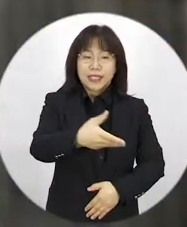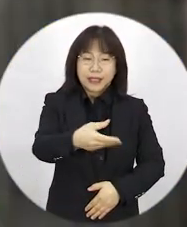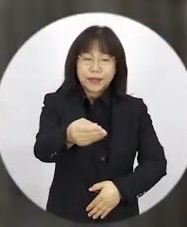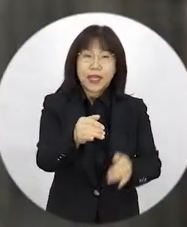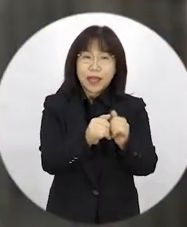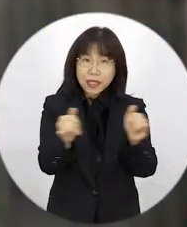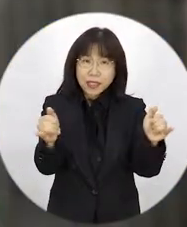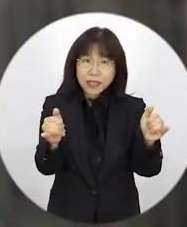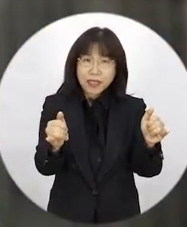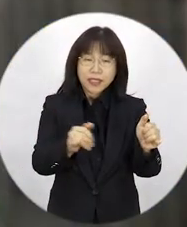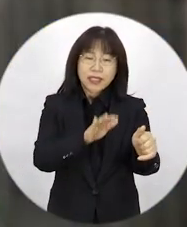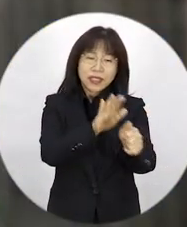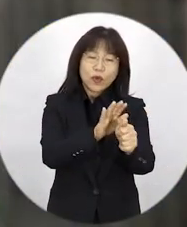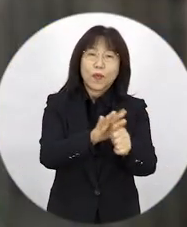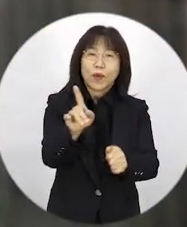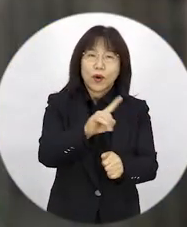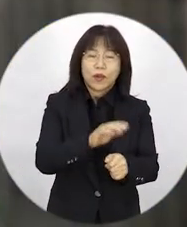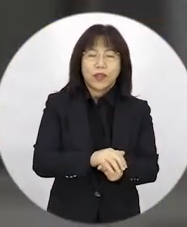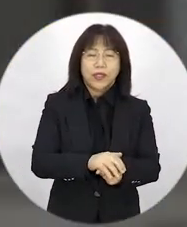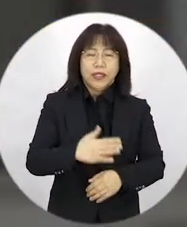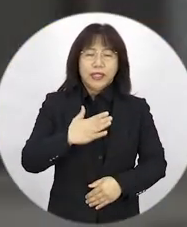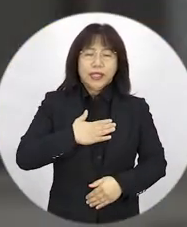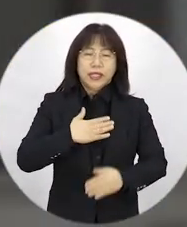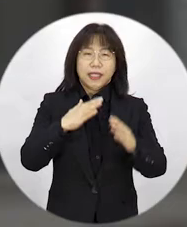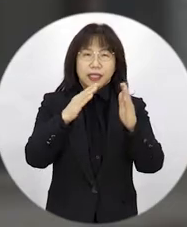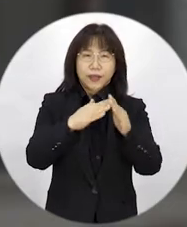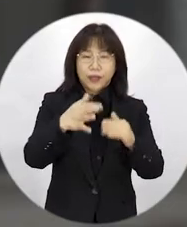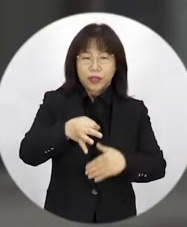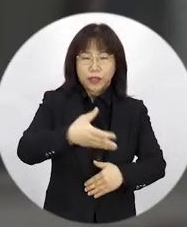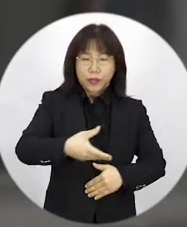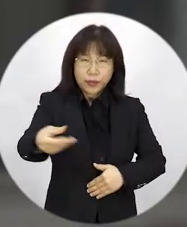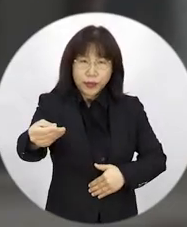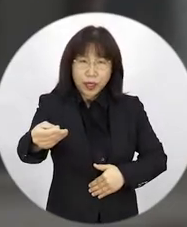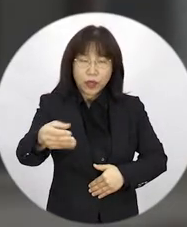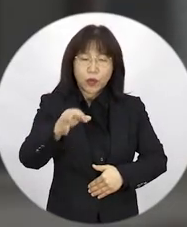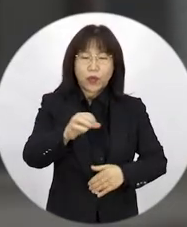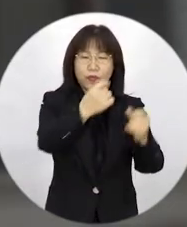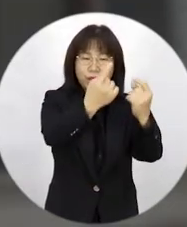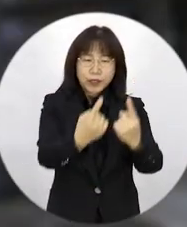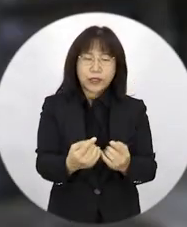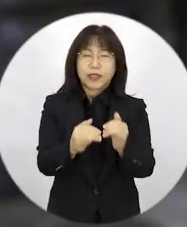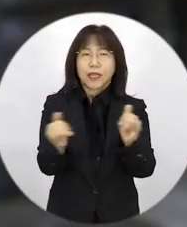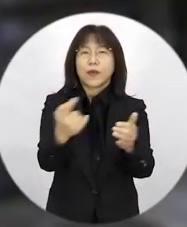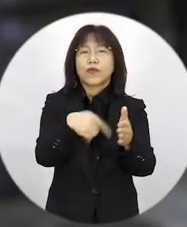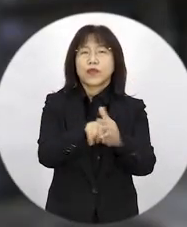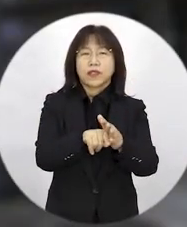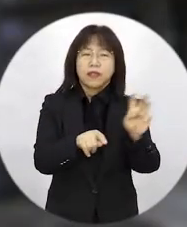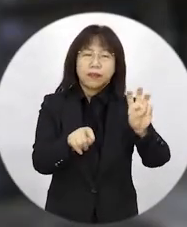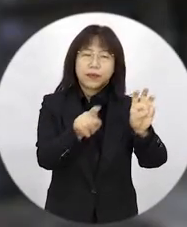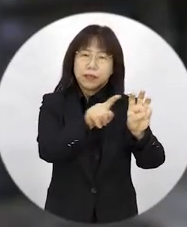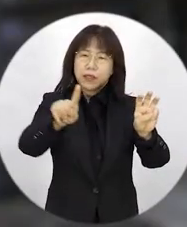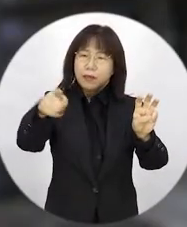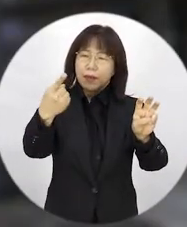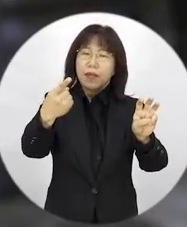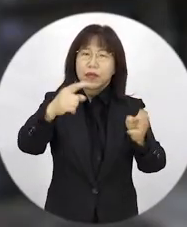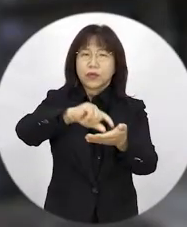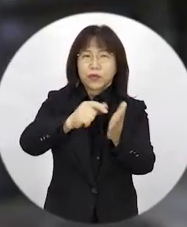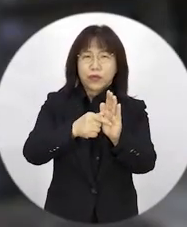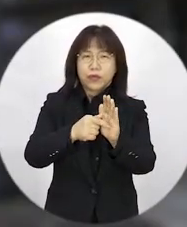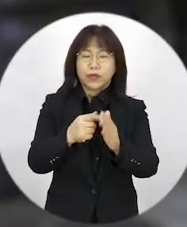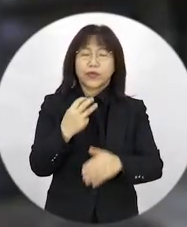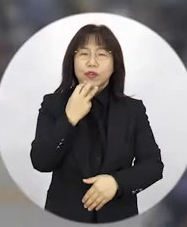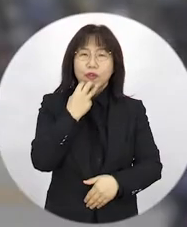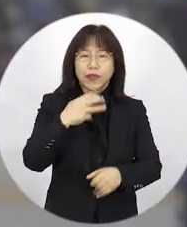착한 임대인 지원 사업은 자발적으로 점포 임대료를 인하한 임대인에게 30만 원에서 100만 원 상당의 서울사랑